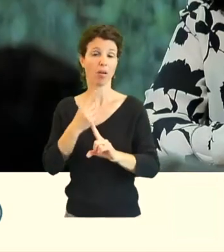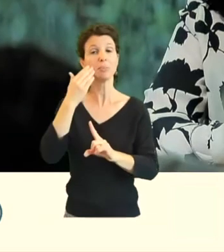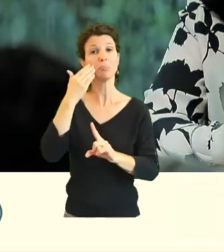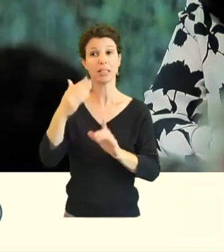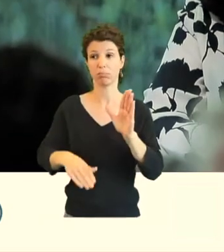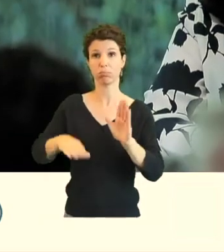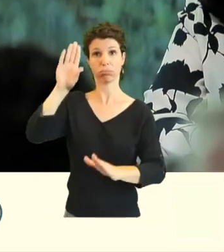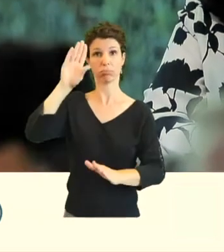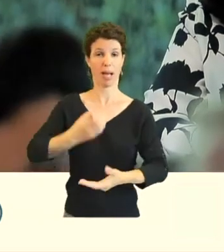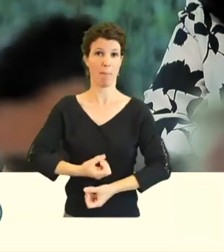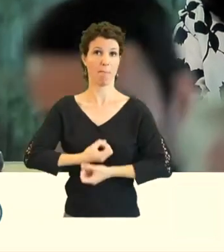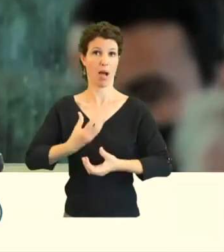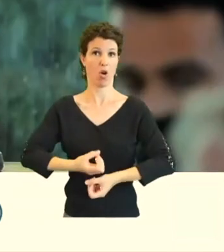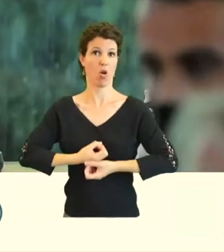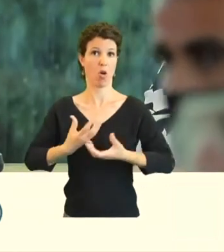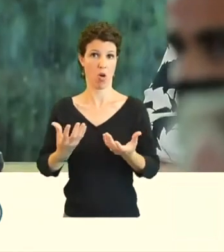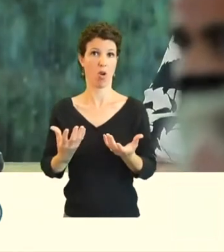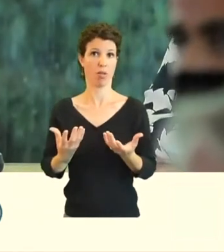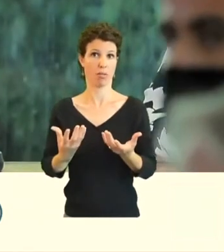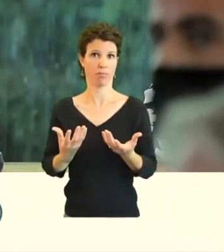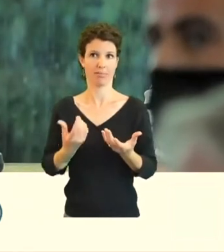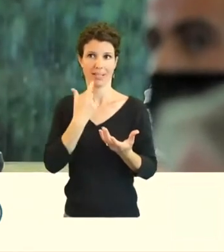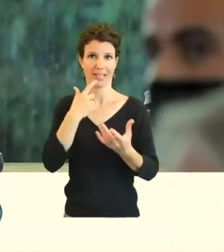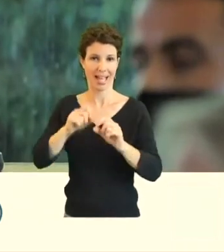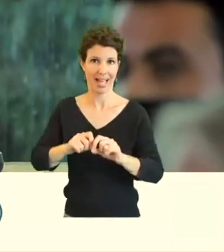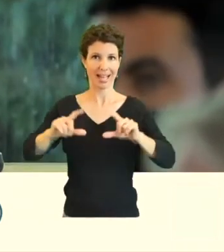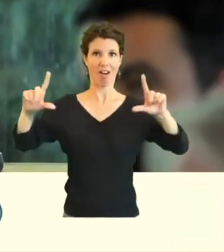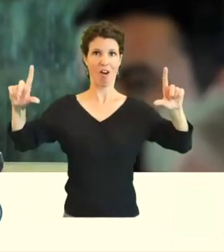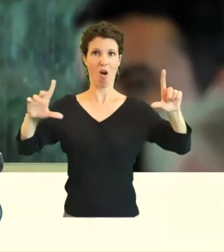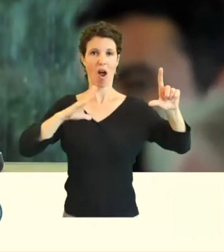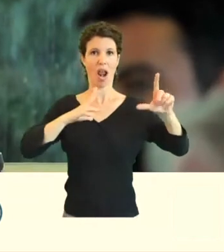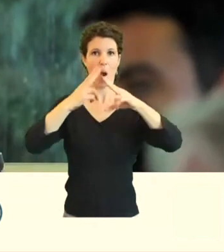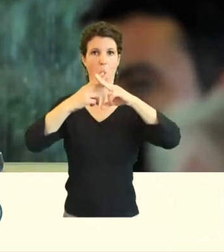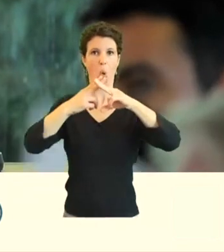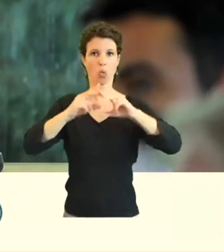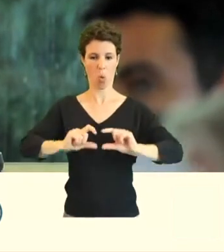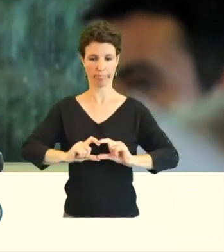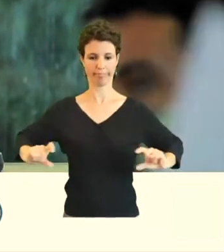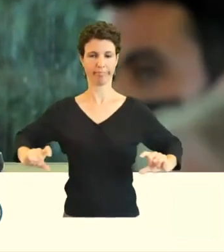Pour les